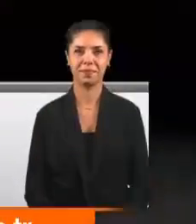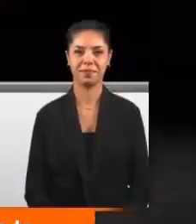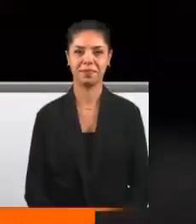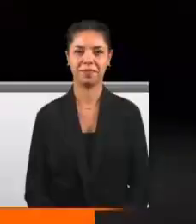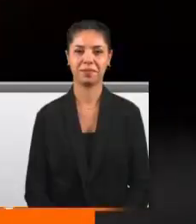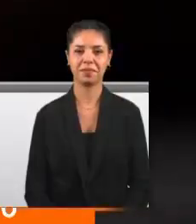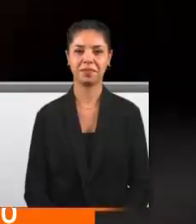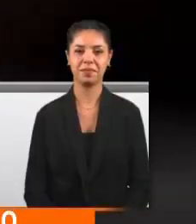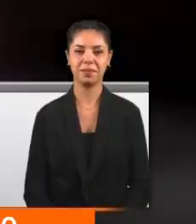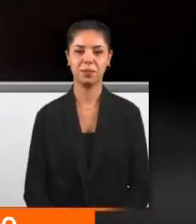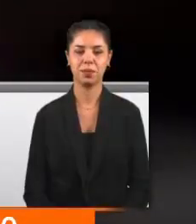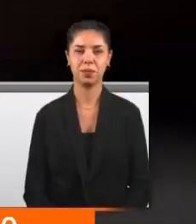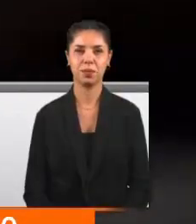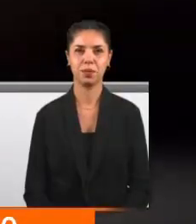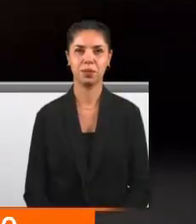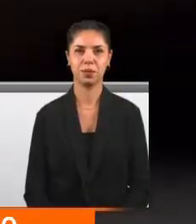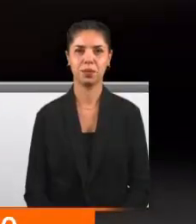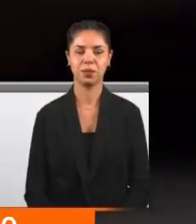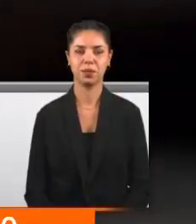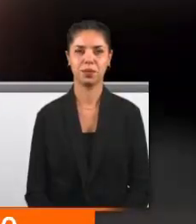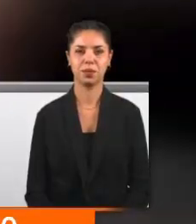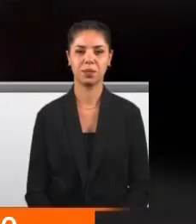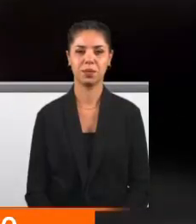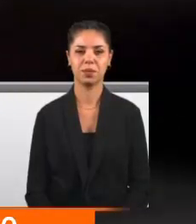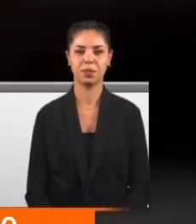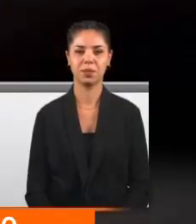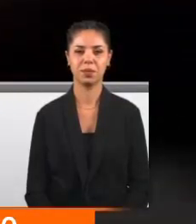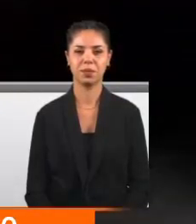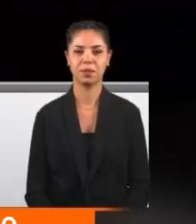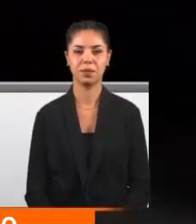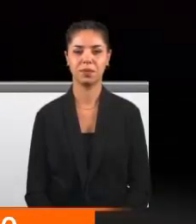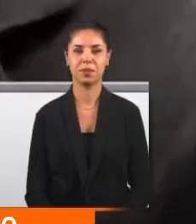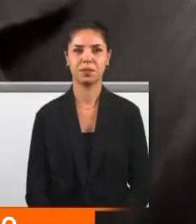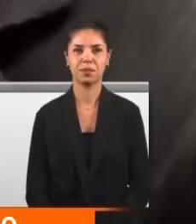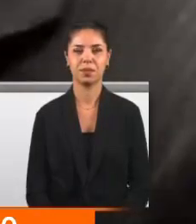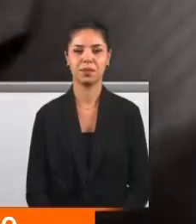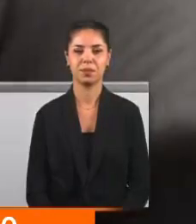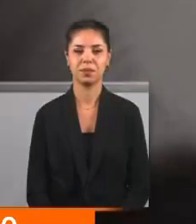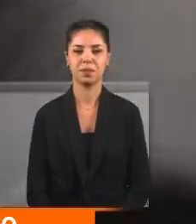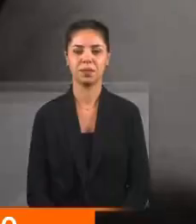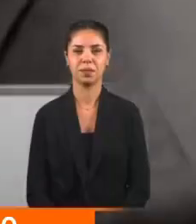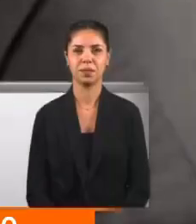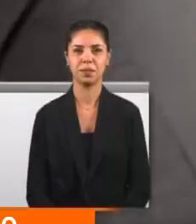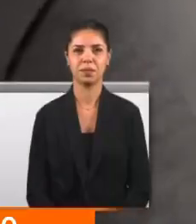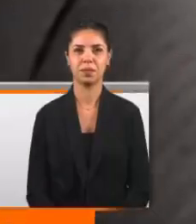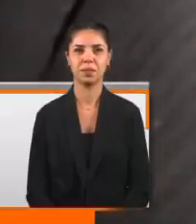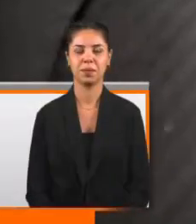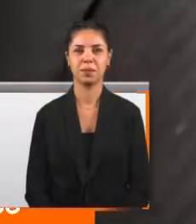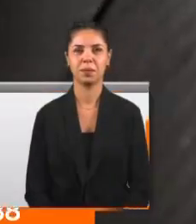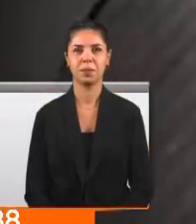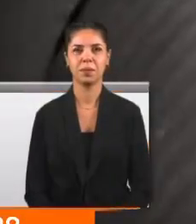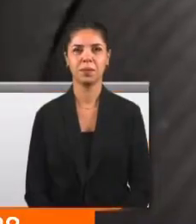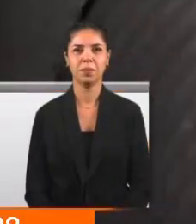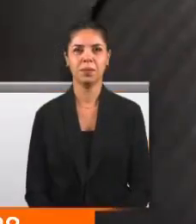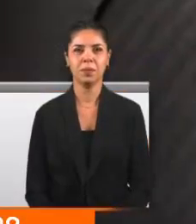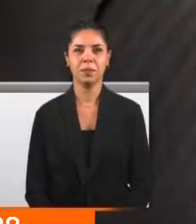bazen siyaseten söylememiz gerekenler oluyor. Siyasetin gereği olur. Önemli olan herkes